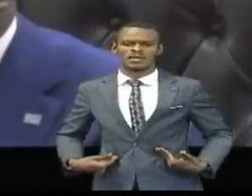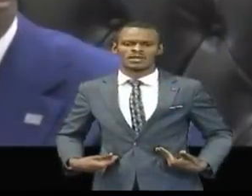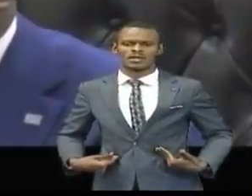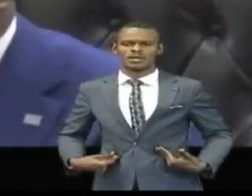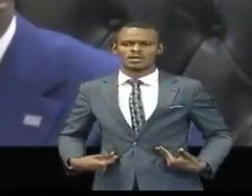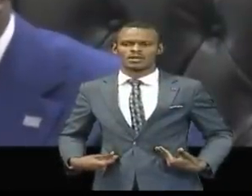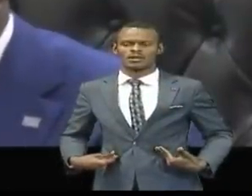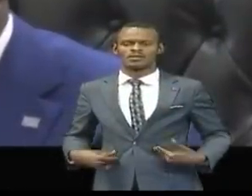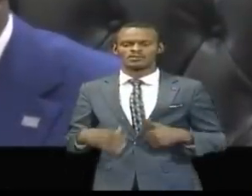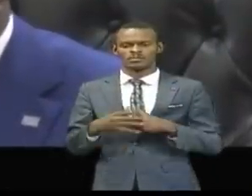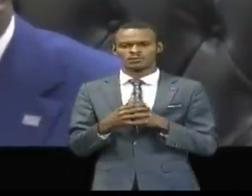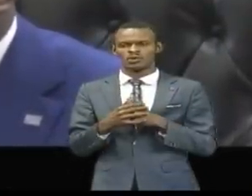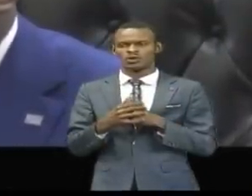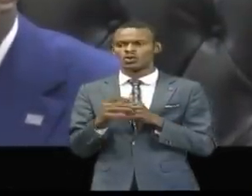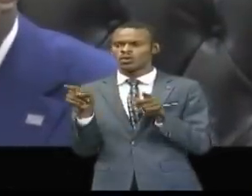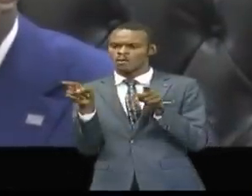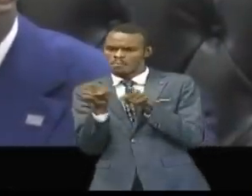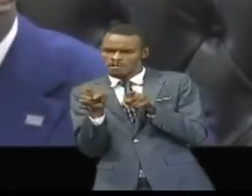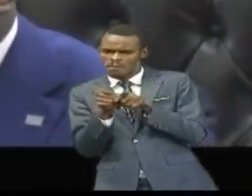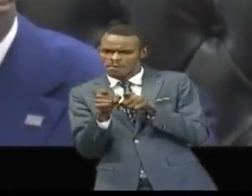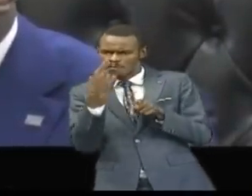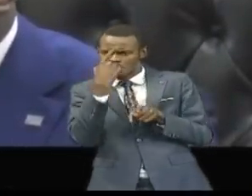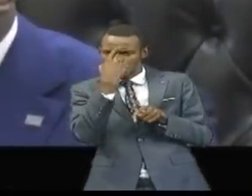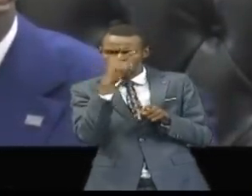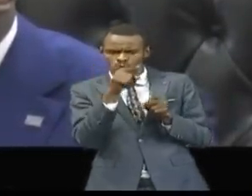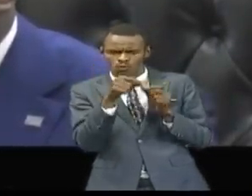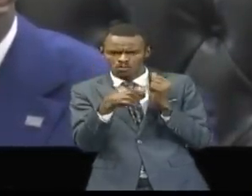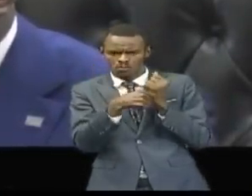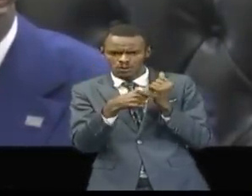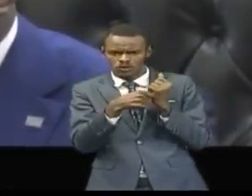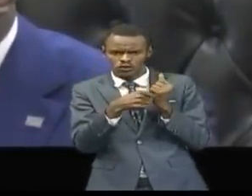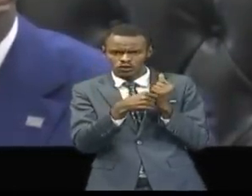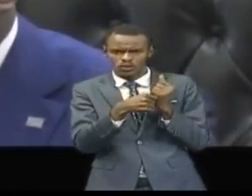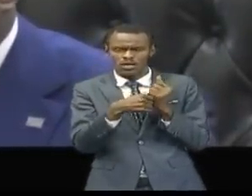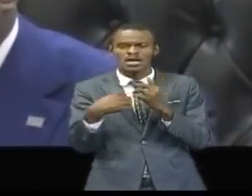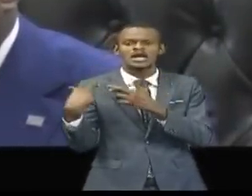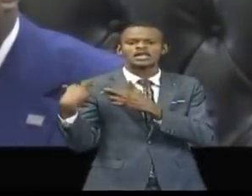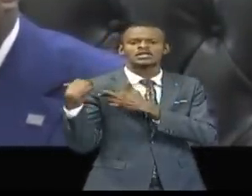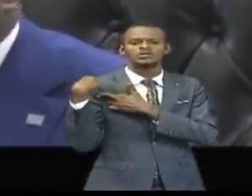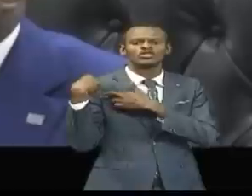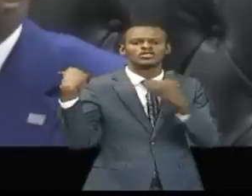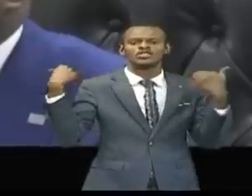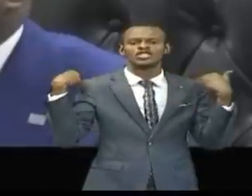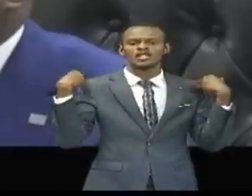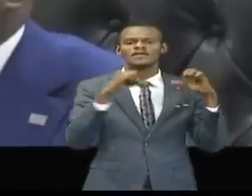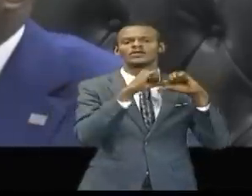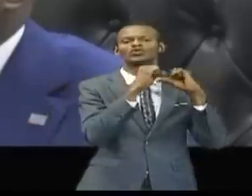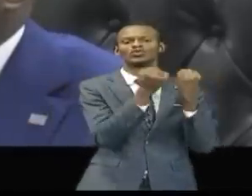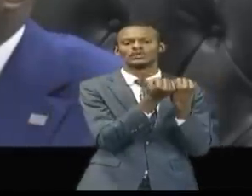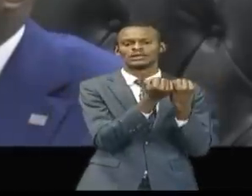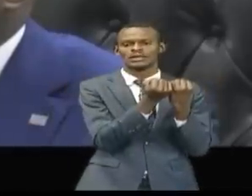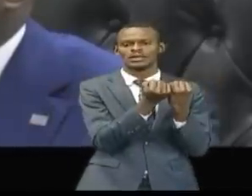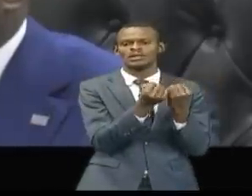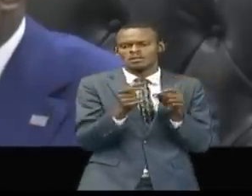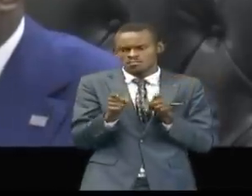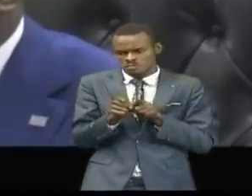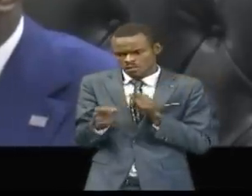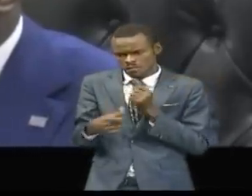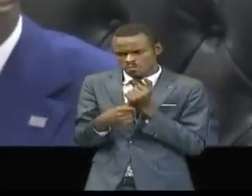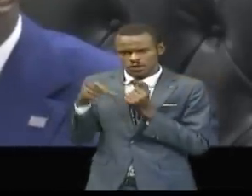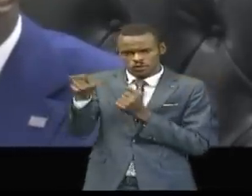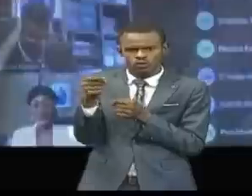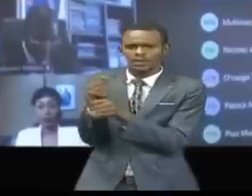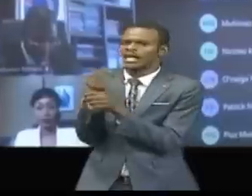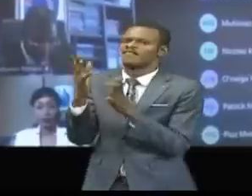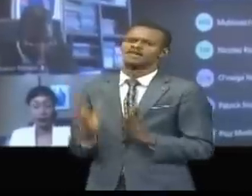revenus assimilés, des revenus des capitaux mobiliers et des plus-values réalisées, qui